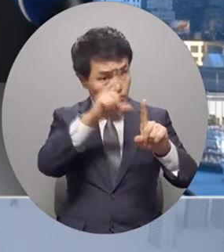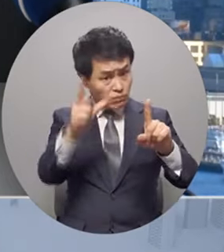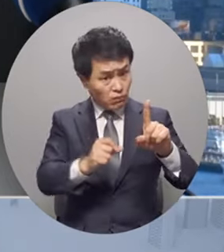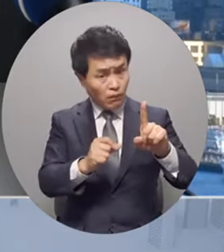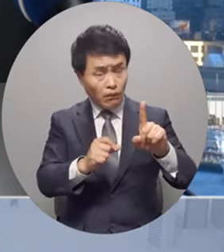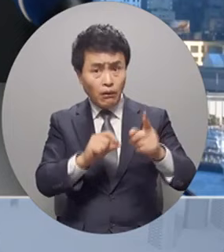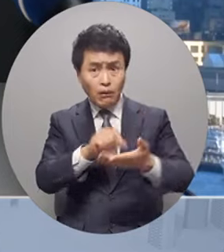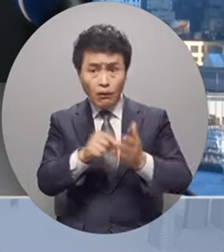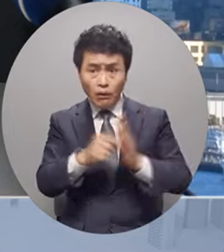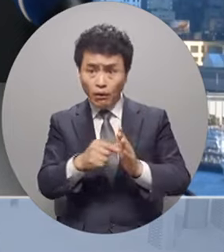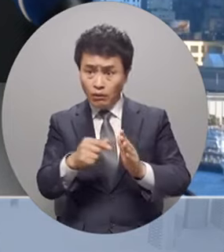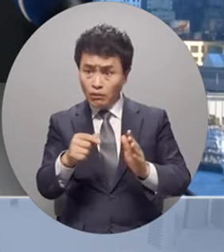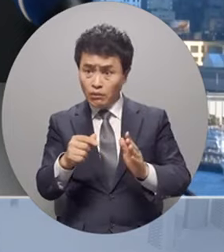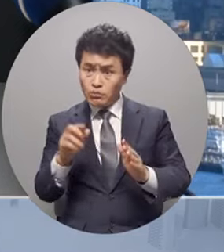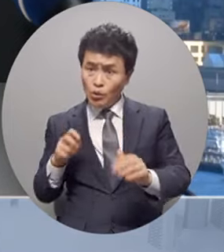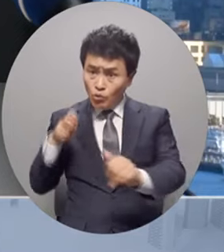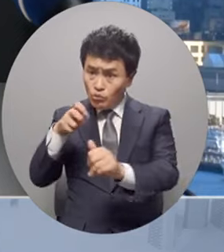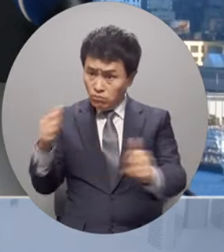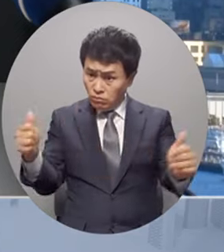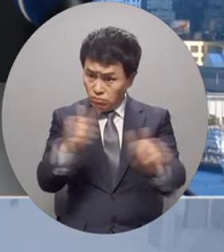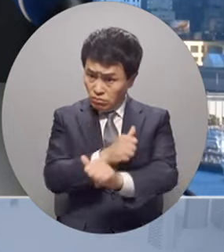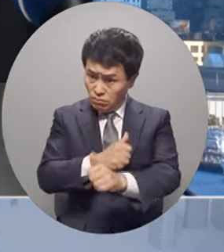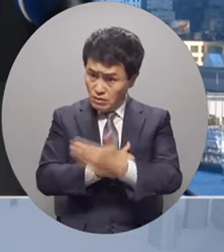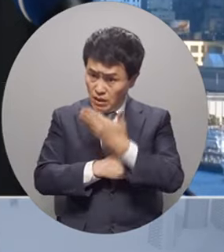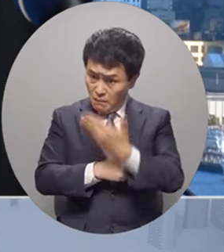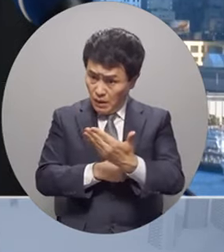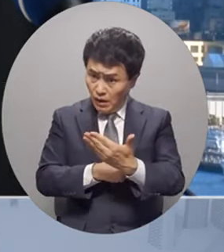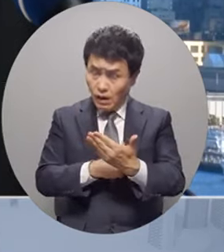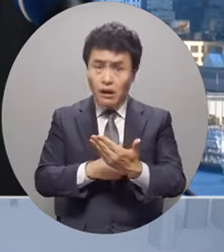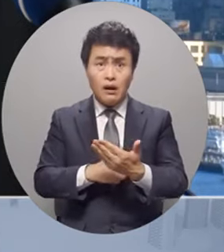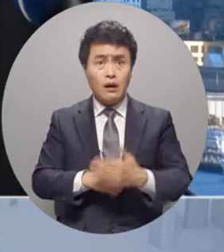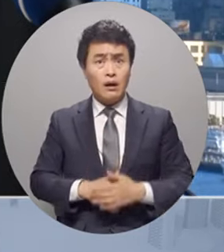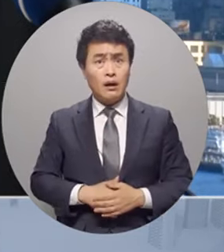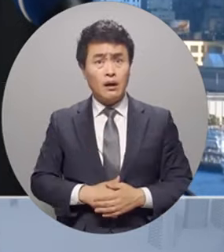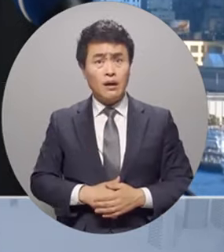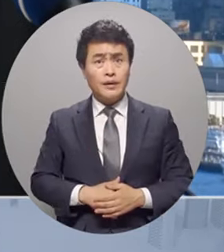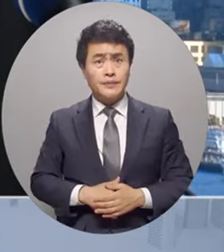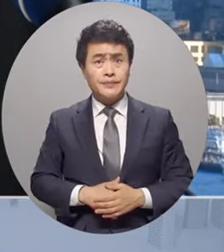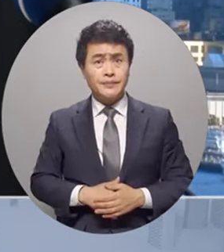후보 교체를 한다면 할 수는 있는 상황인가요?